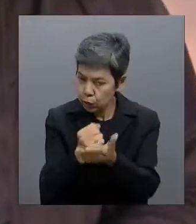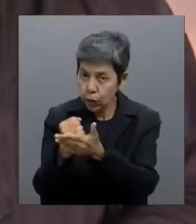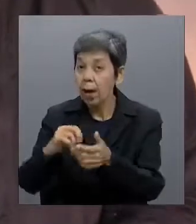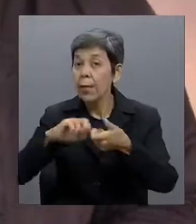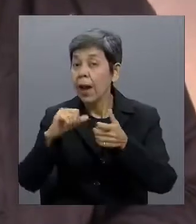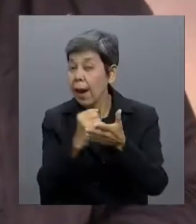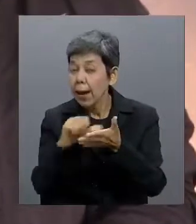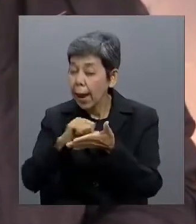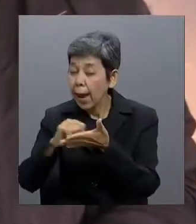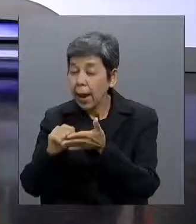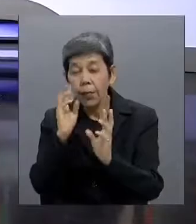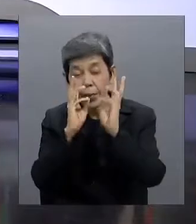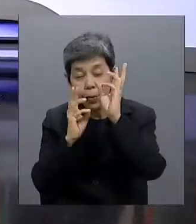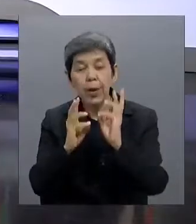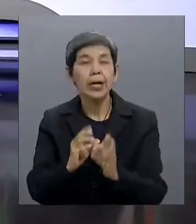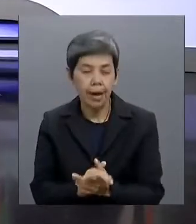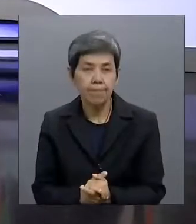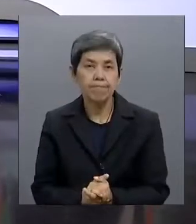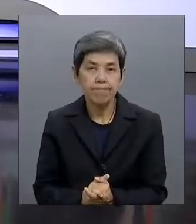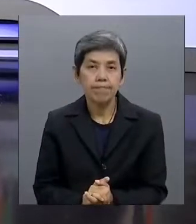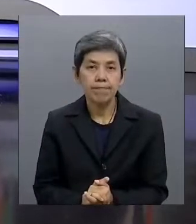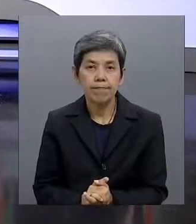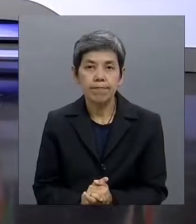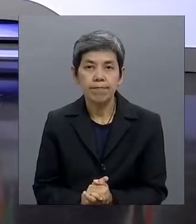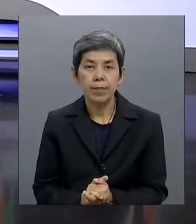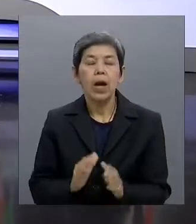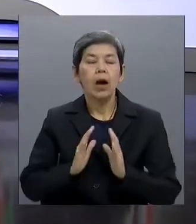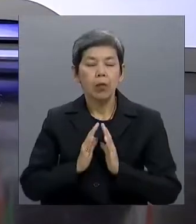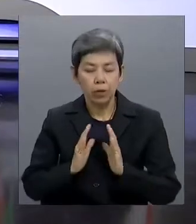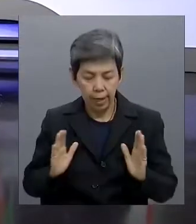ปัญหาฝุ่นควันได้หรือไม่ครับคุณพึ่งนภาคุณจิรชตาครับ ค่ะขอบคุณคุณโกวิทย์ค่ะ